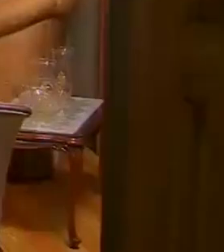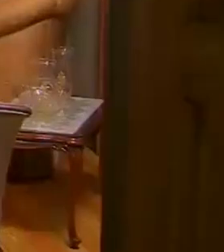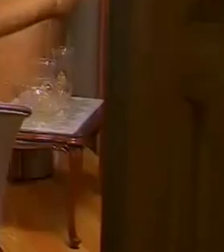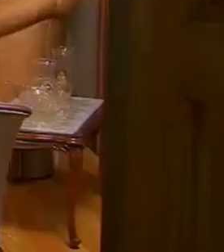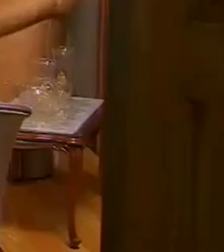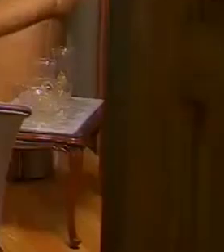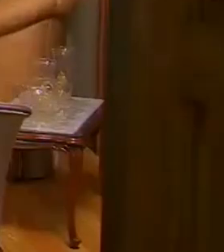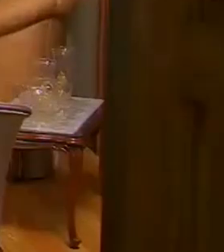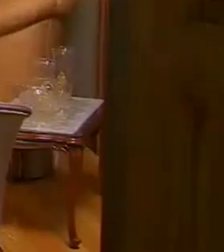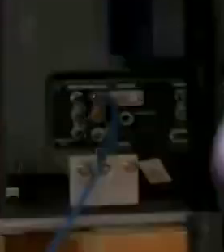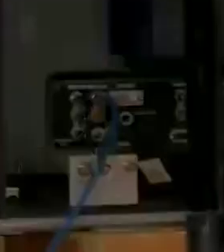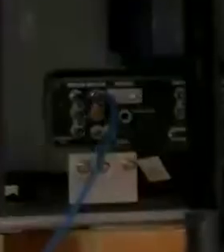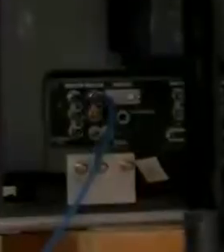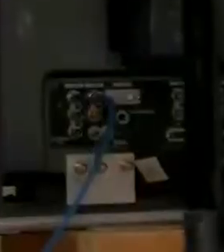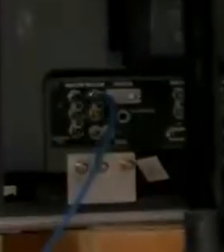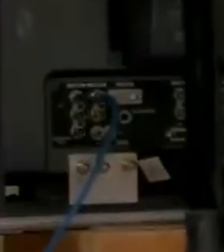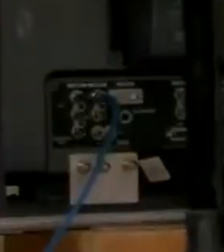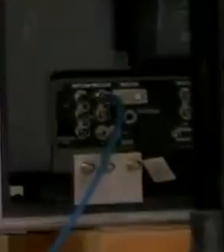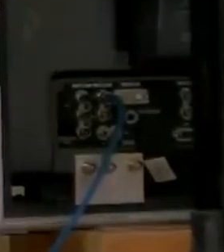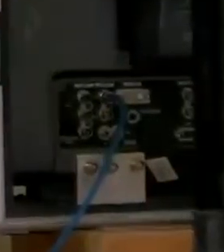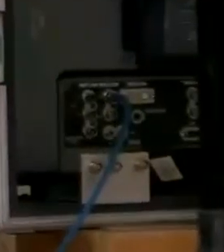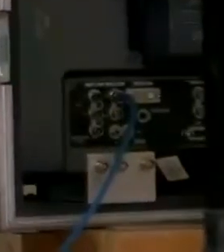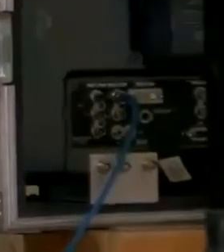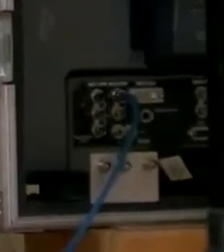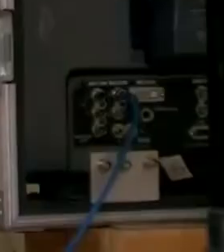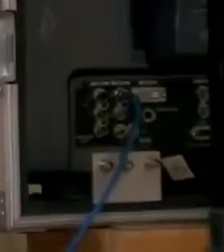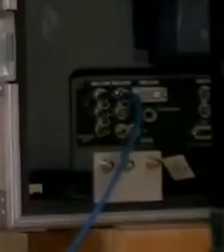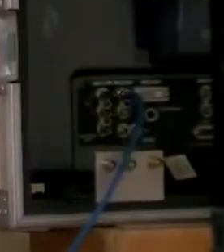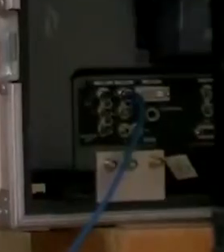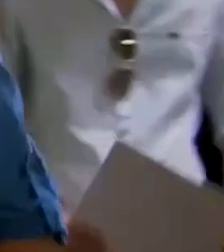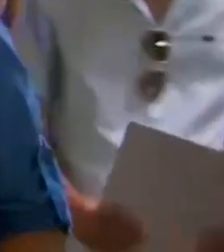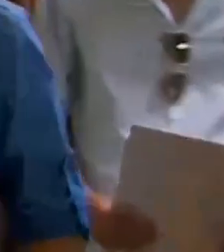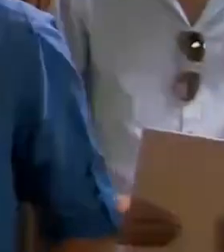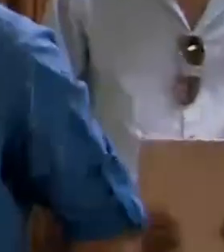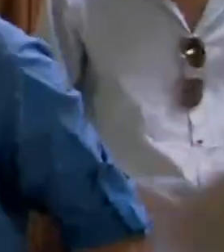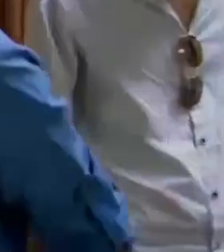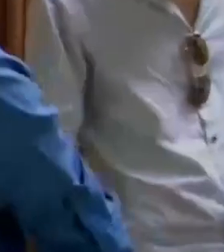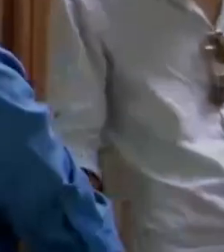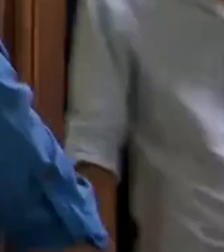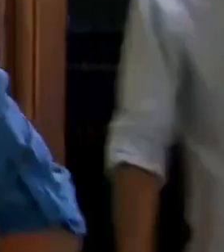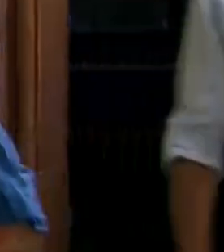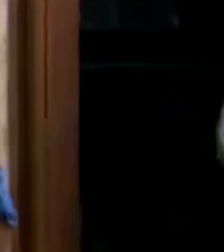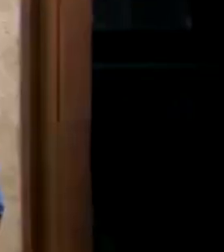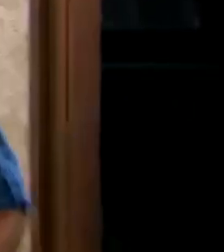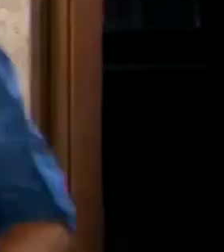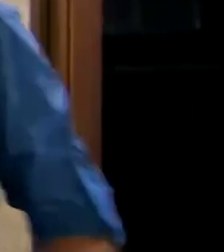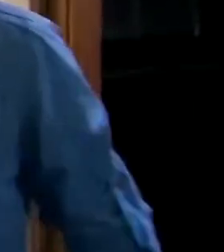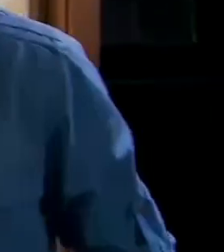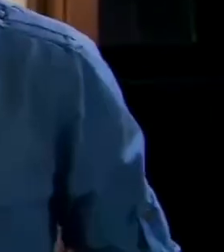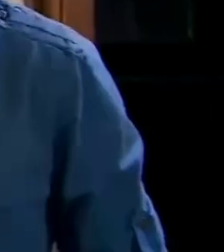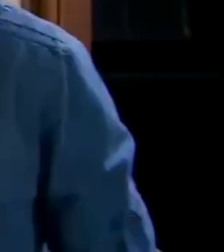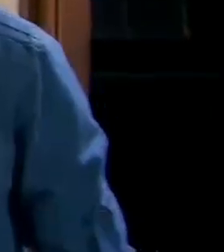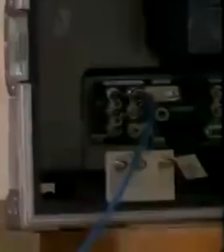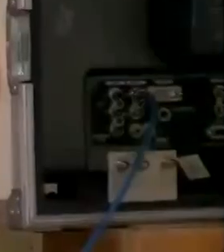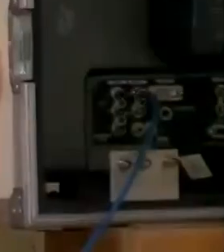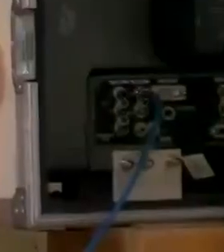Badire yönetmen koltuğuna oturdu. Burhan elinde senaryo, oyunculara bir şeyler söylüyor. Badire ile Mahmut'un adeta göğsü kabarıyor